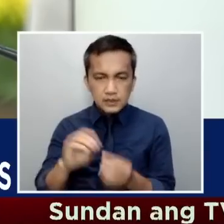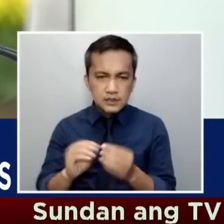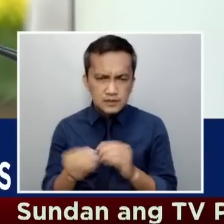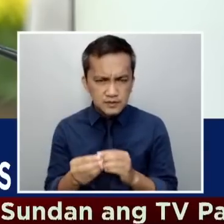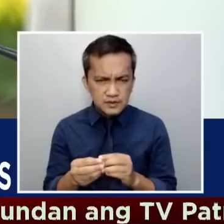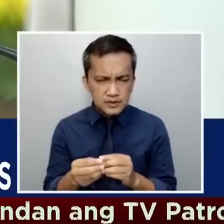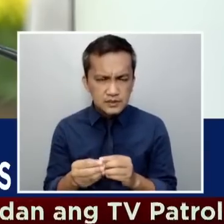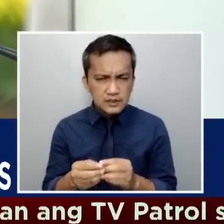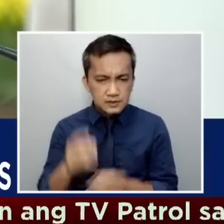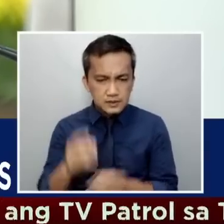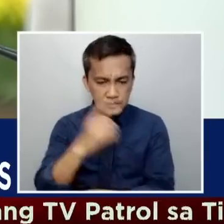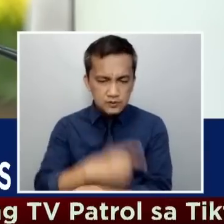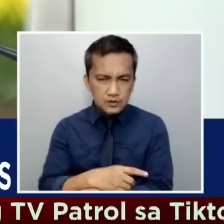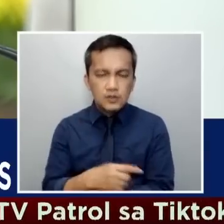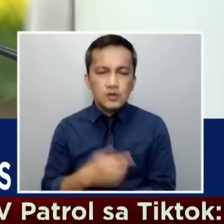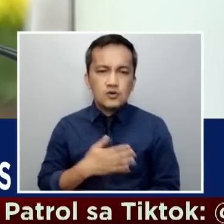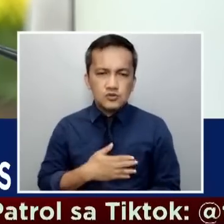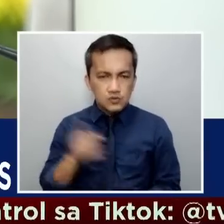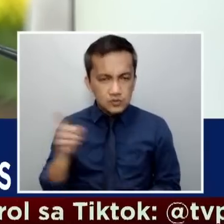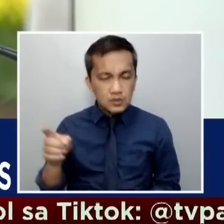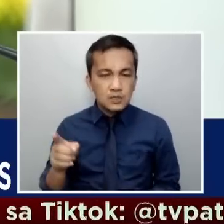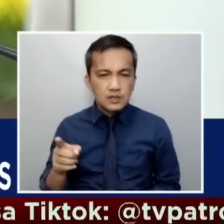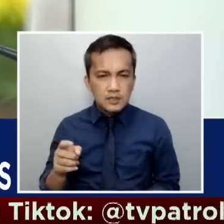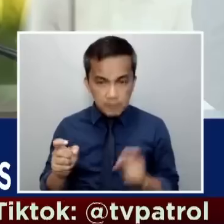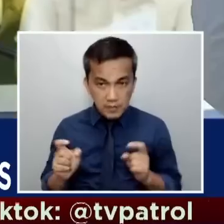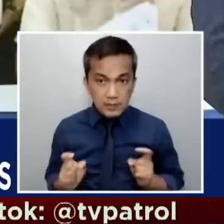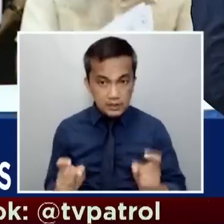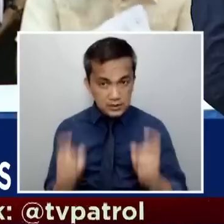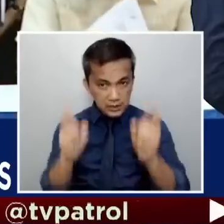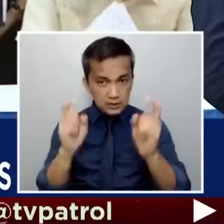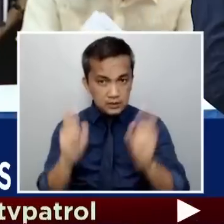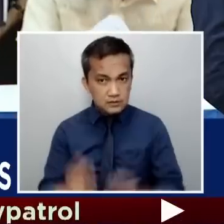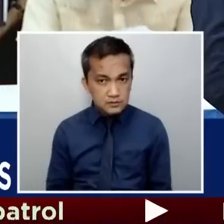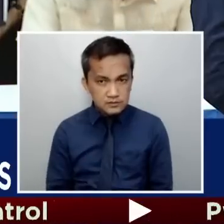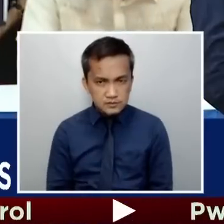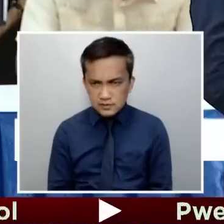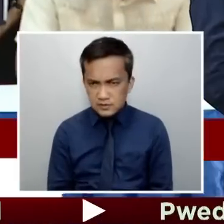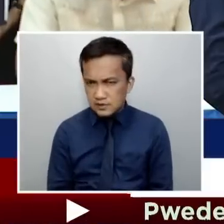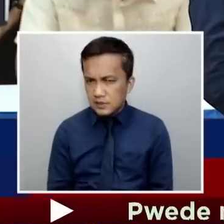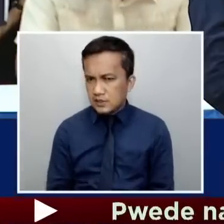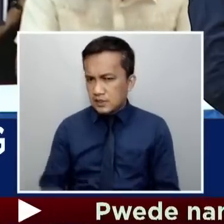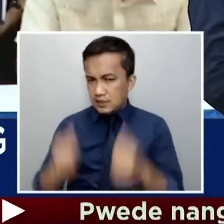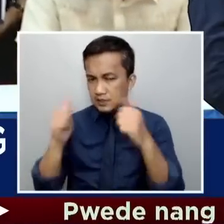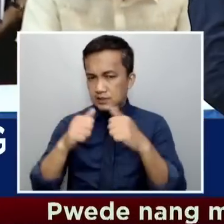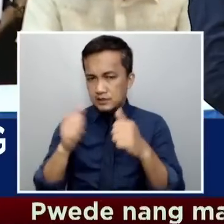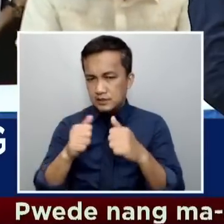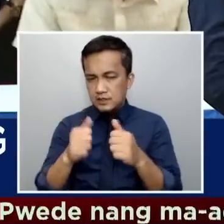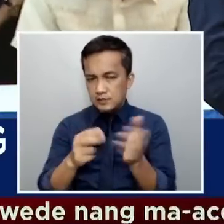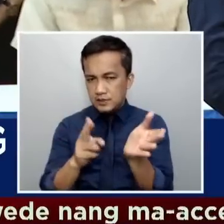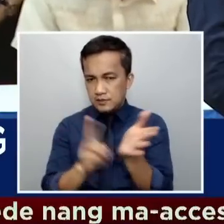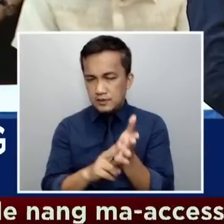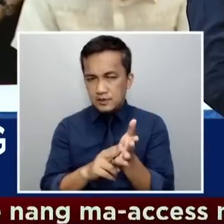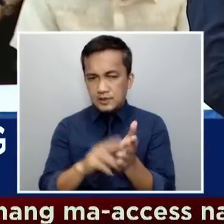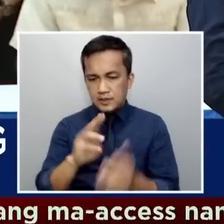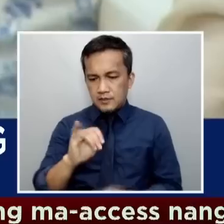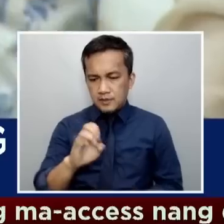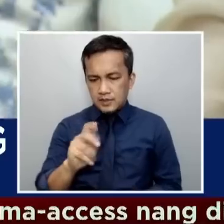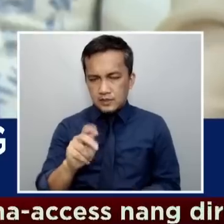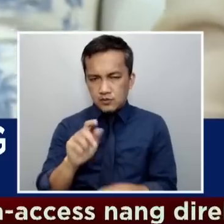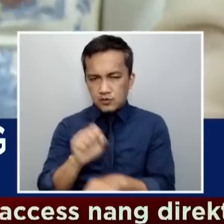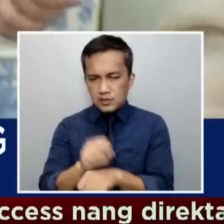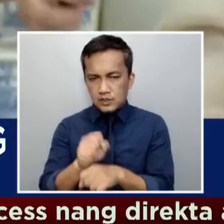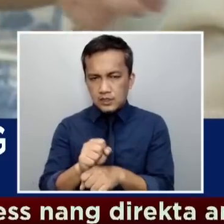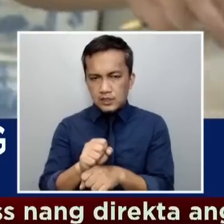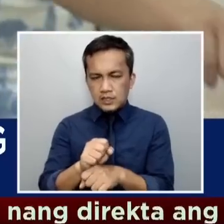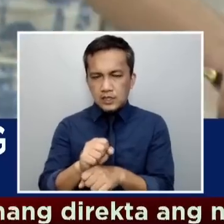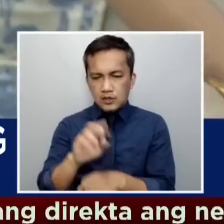days, gusto nila mas mabilisan pa. Isang kasunduan naman ang pinirmahan ni Migrant Worker Secretary Ople